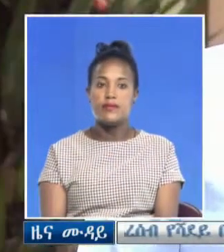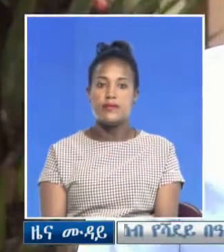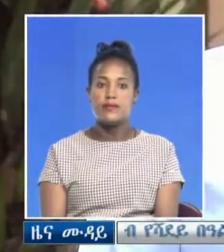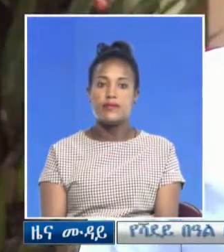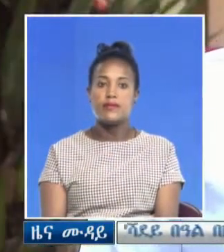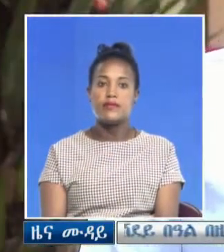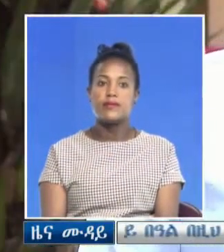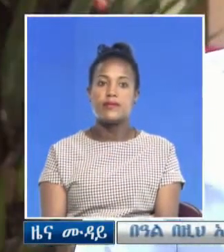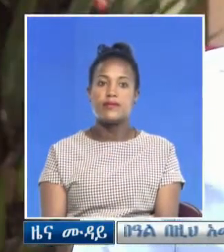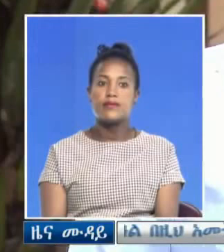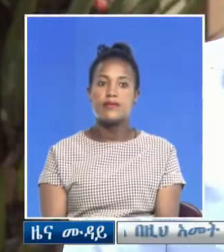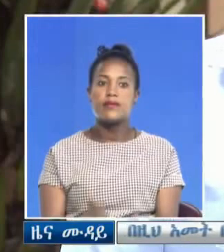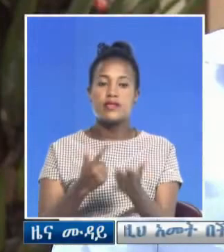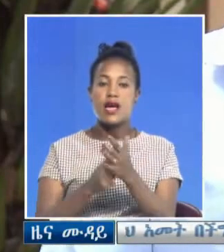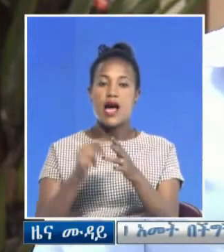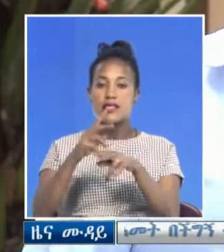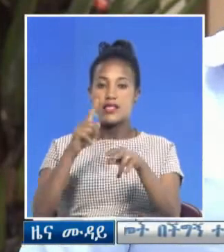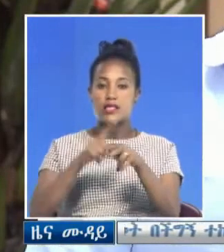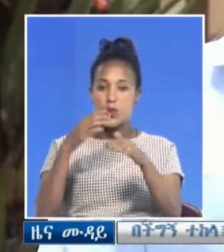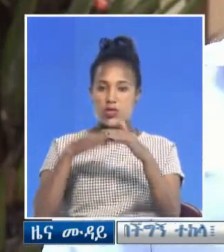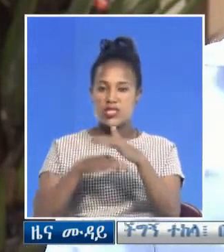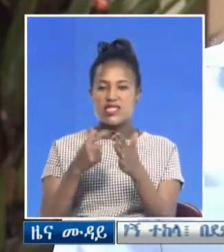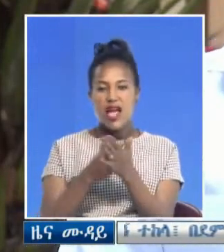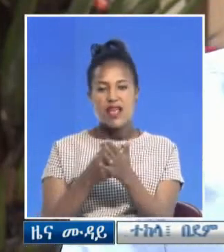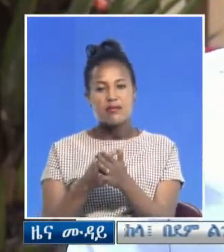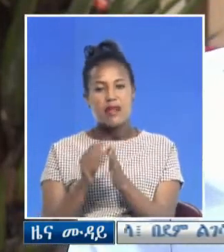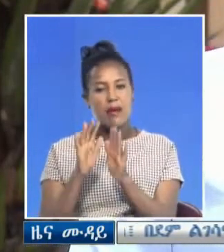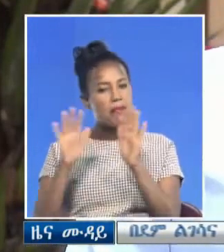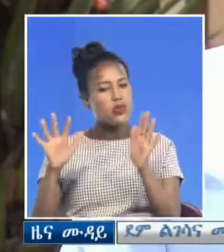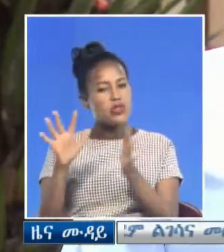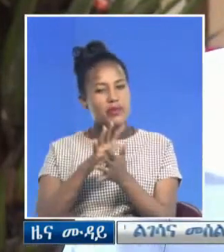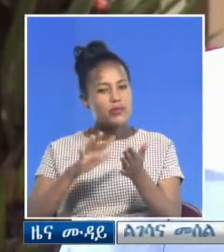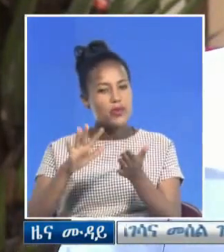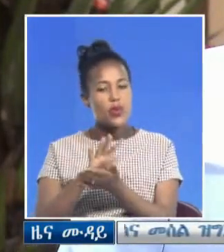በዚህ አጭር ጊዜ ውስጥ እንዲህ አይነት በጣም ኮምፕሌክስ የሆነ